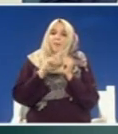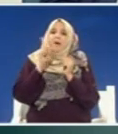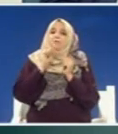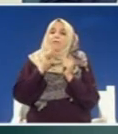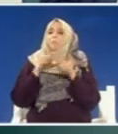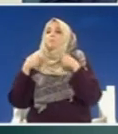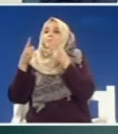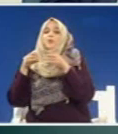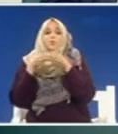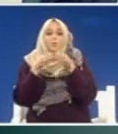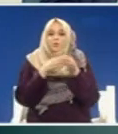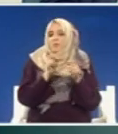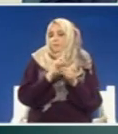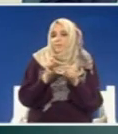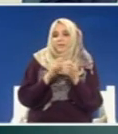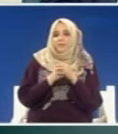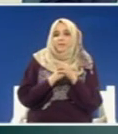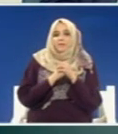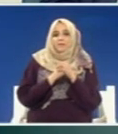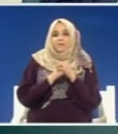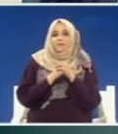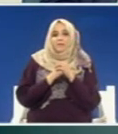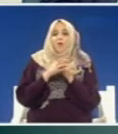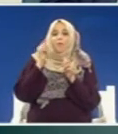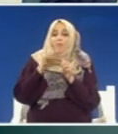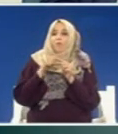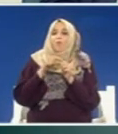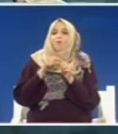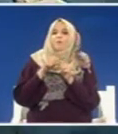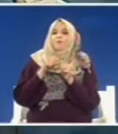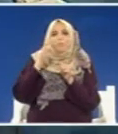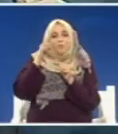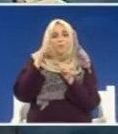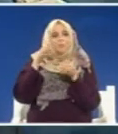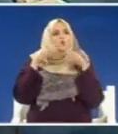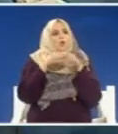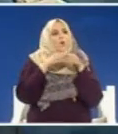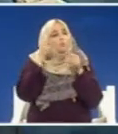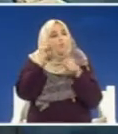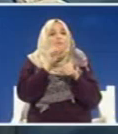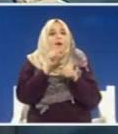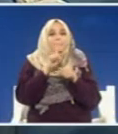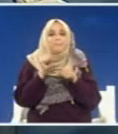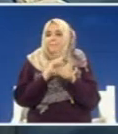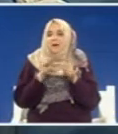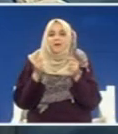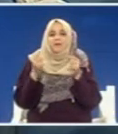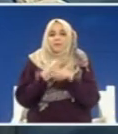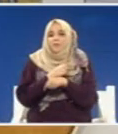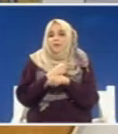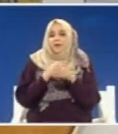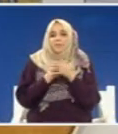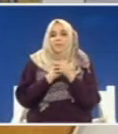عزها وكرامتها أن تكون مبحوثا عنها مقصودا إليها. أما الرجال فهم